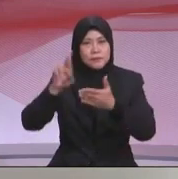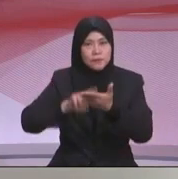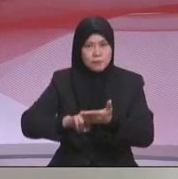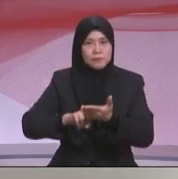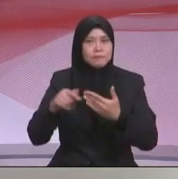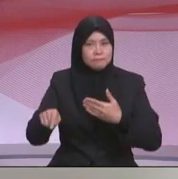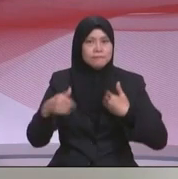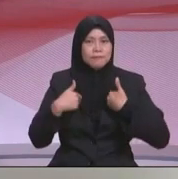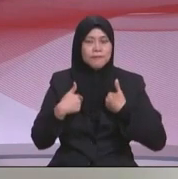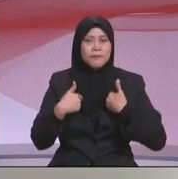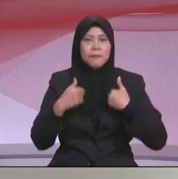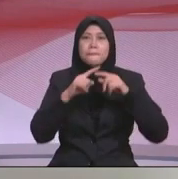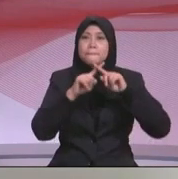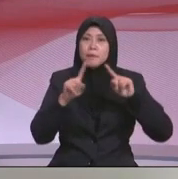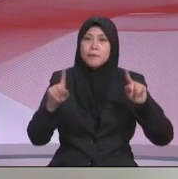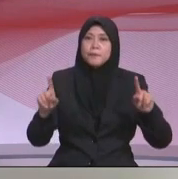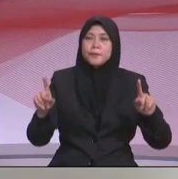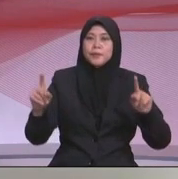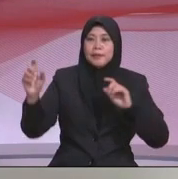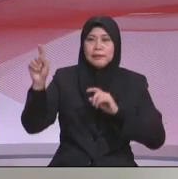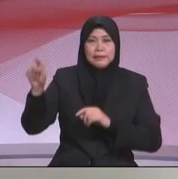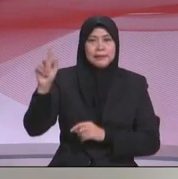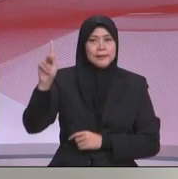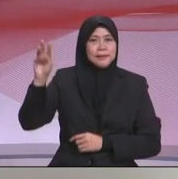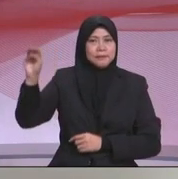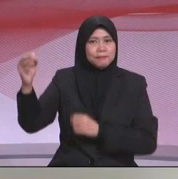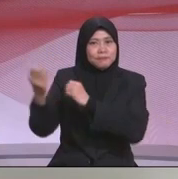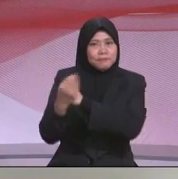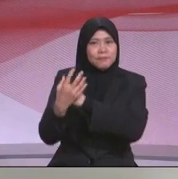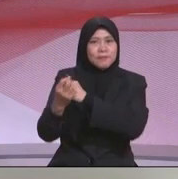direkodkan. Oleh itu, di atas nasihat